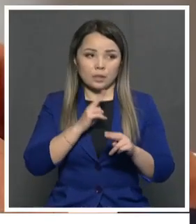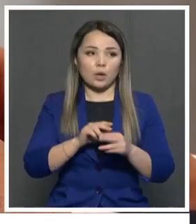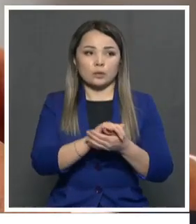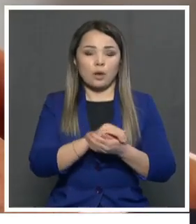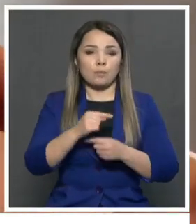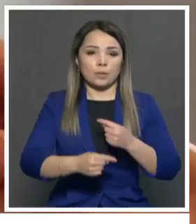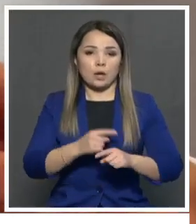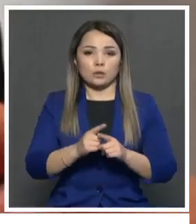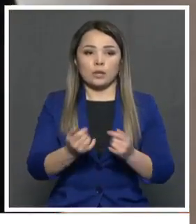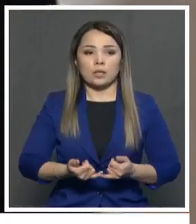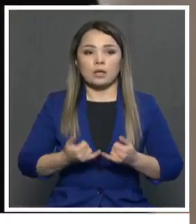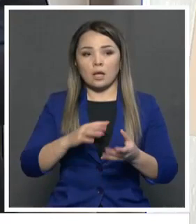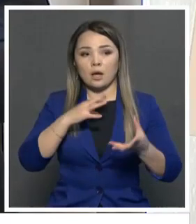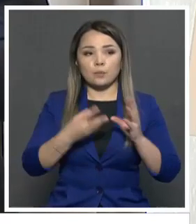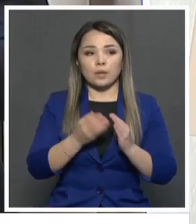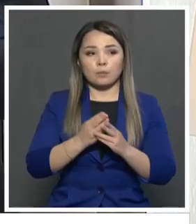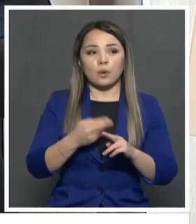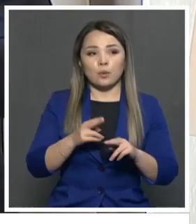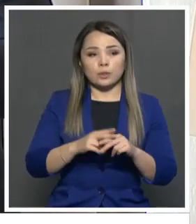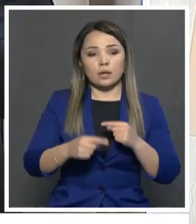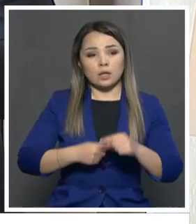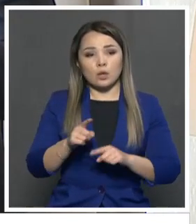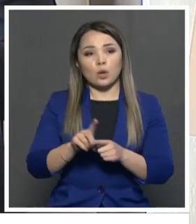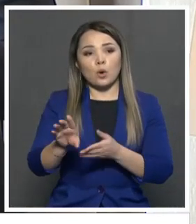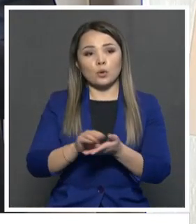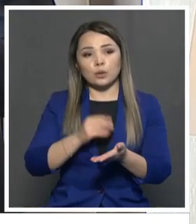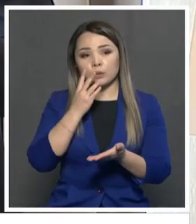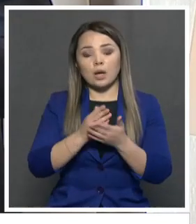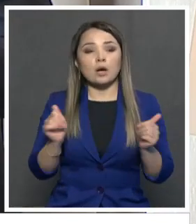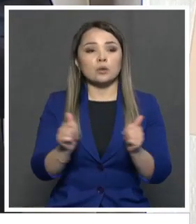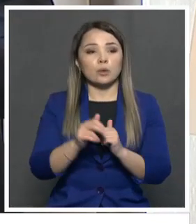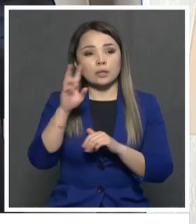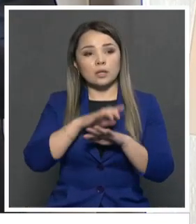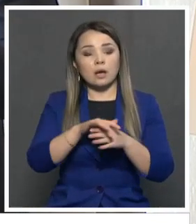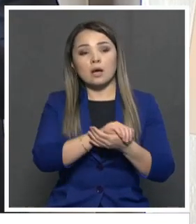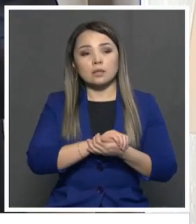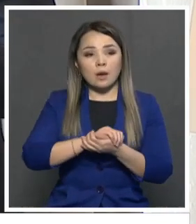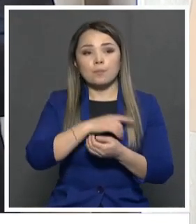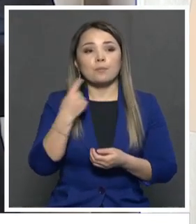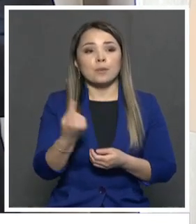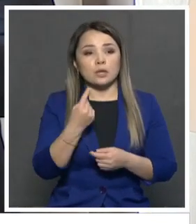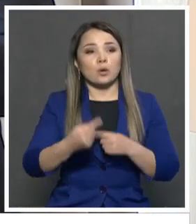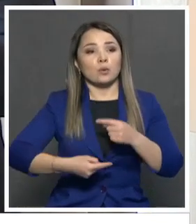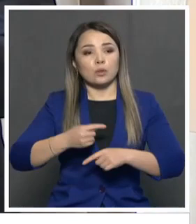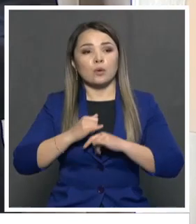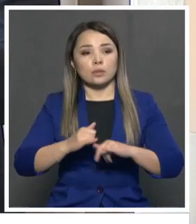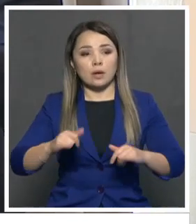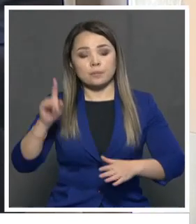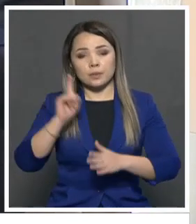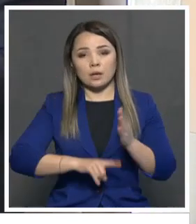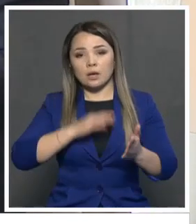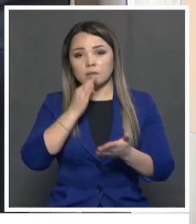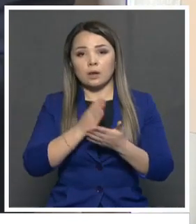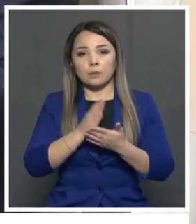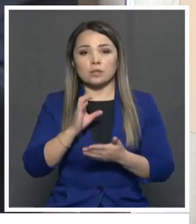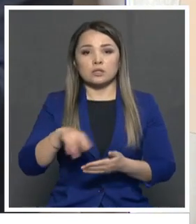мен мәдениеті біте қайнасып жатыр. Мұндай өнегелісіңіз өзгелерге үлгі болады және көршілес елдердің ынтымағы мен бірлігін одан әрі дамытуға септігін тигізеді,